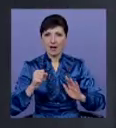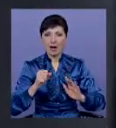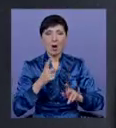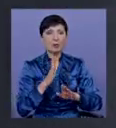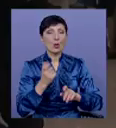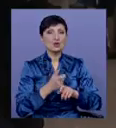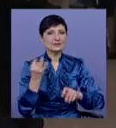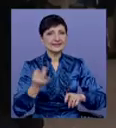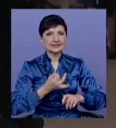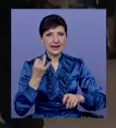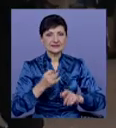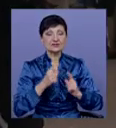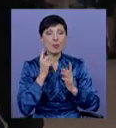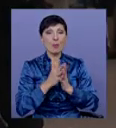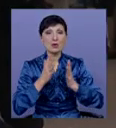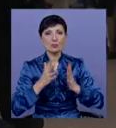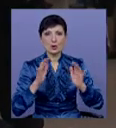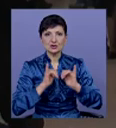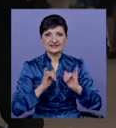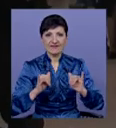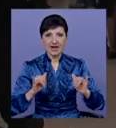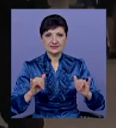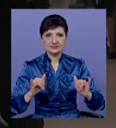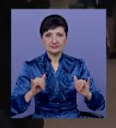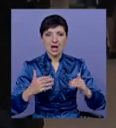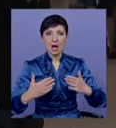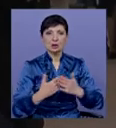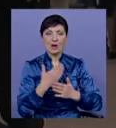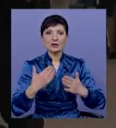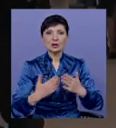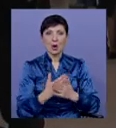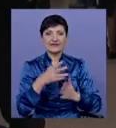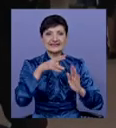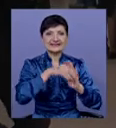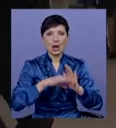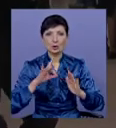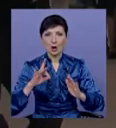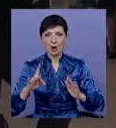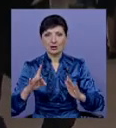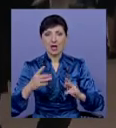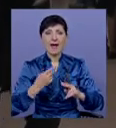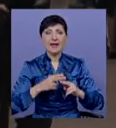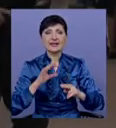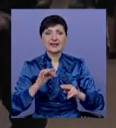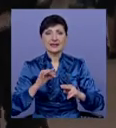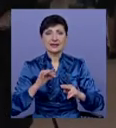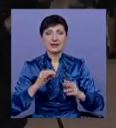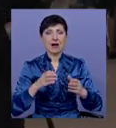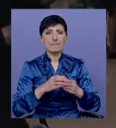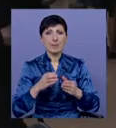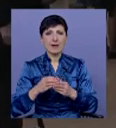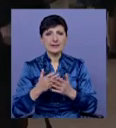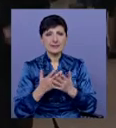будет все больше и больше развивать новые сектора. Да? Это и венчурные